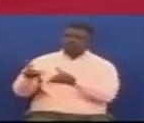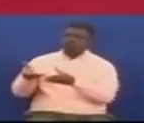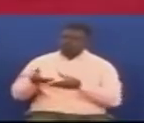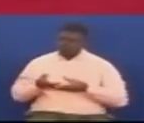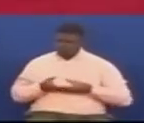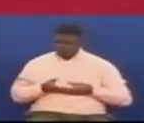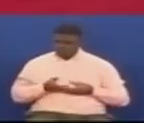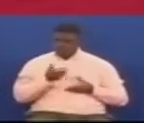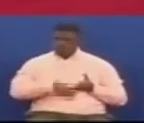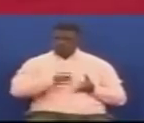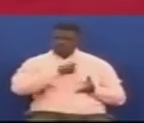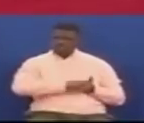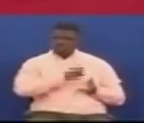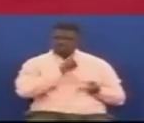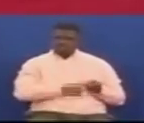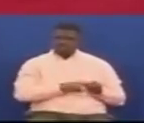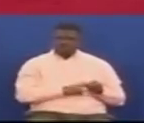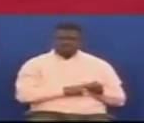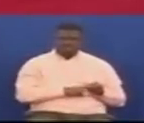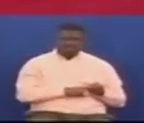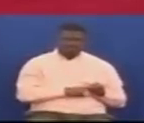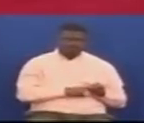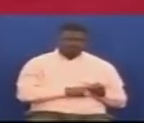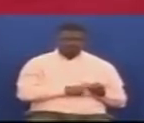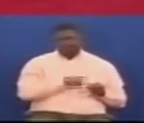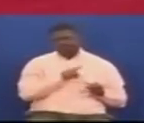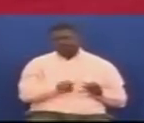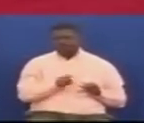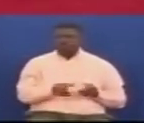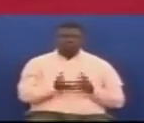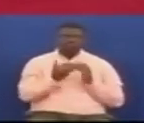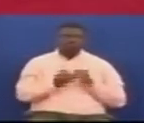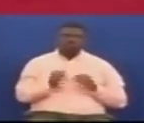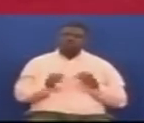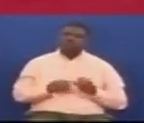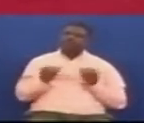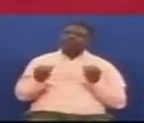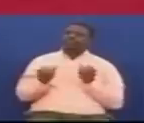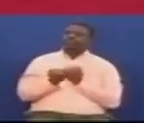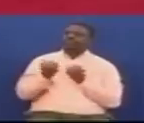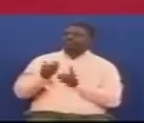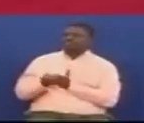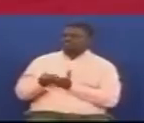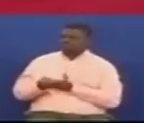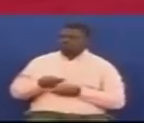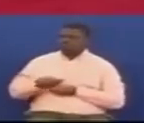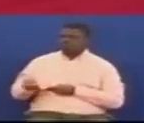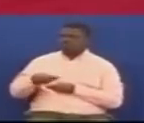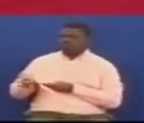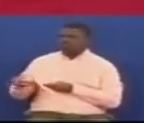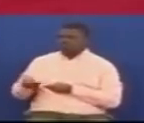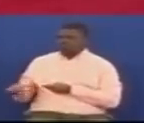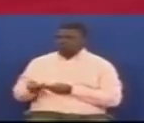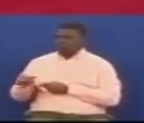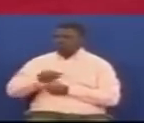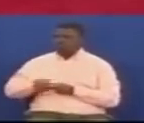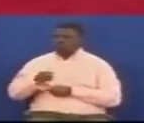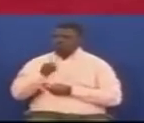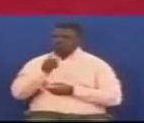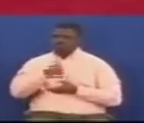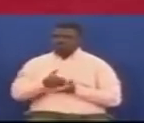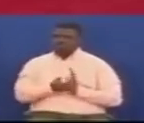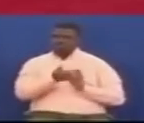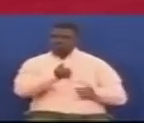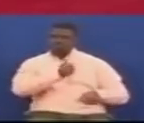kwenye uchumi ili kuziwezesha benki na taasisi za fedha kuongeza utoaji wa mikopo kwa sekta binafsi kwa ajili